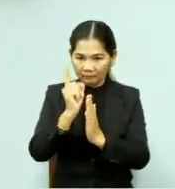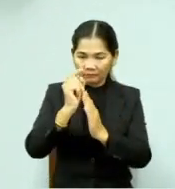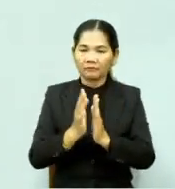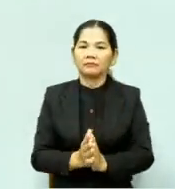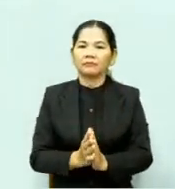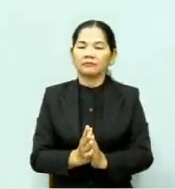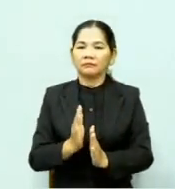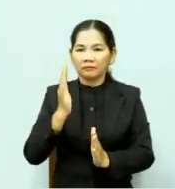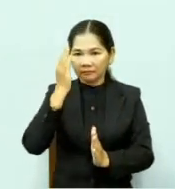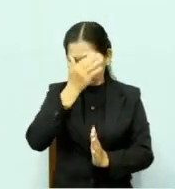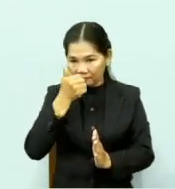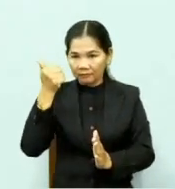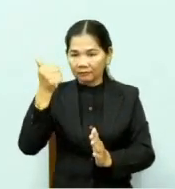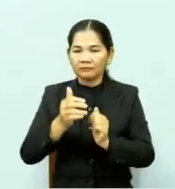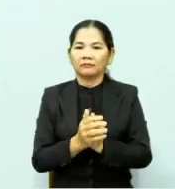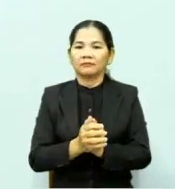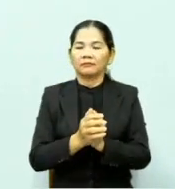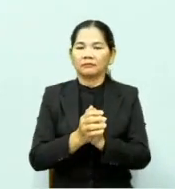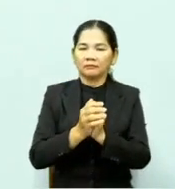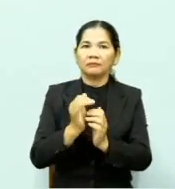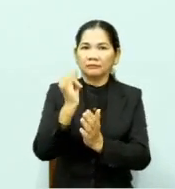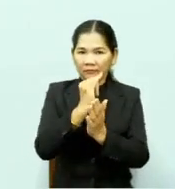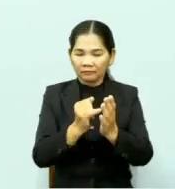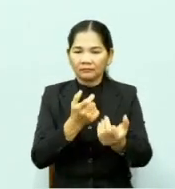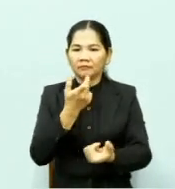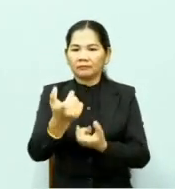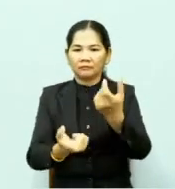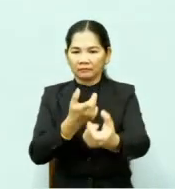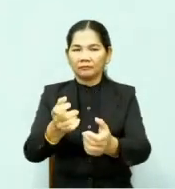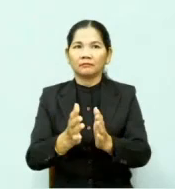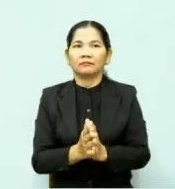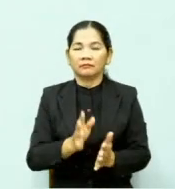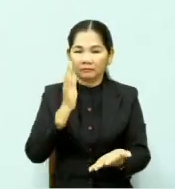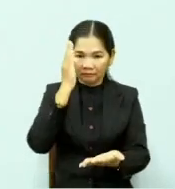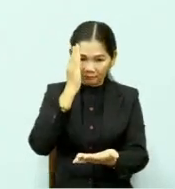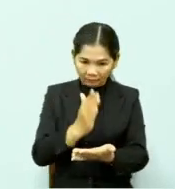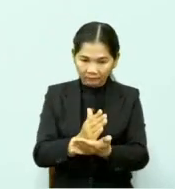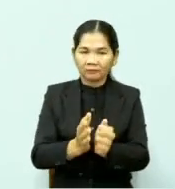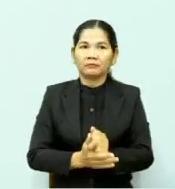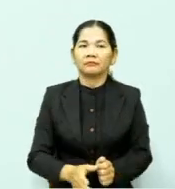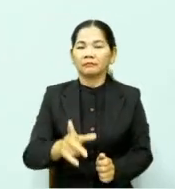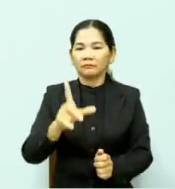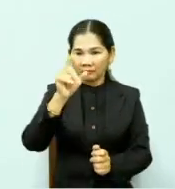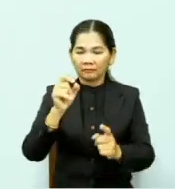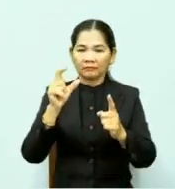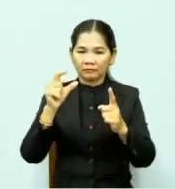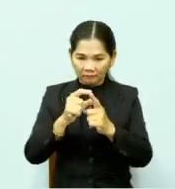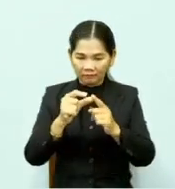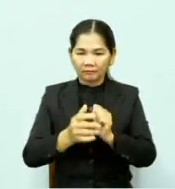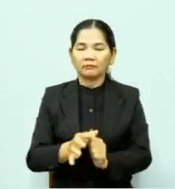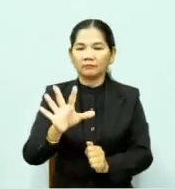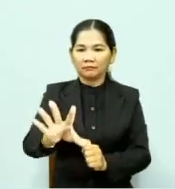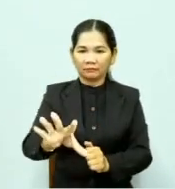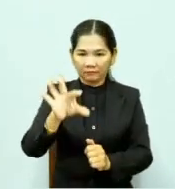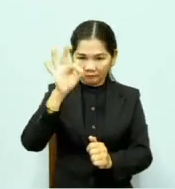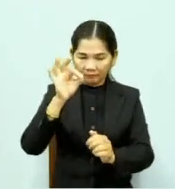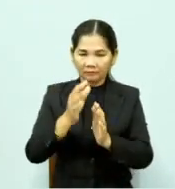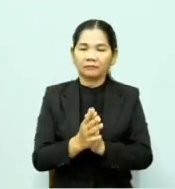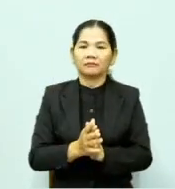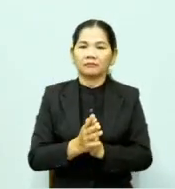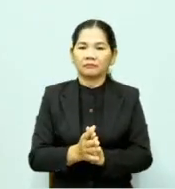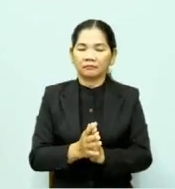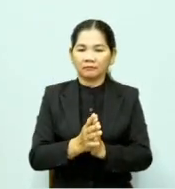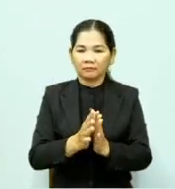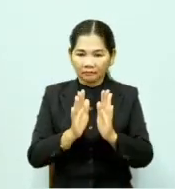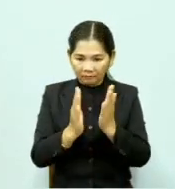sầm rõ bách lúa chọp chả cứ miễn đọc viện là con cứ dương sàng chính móc bị khăn